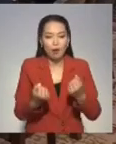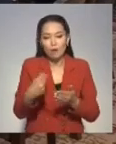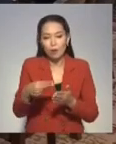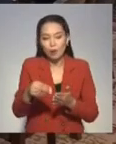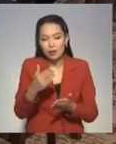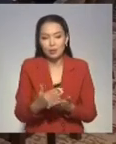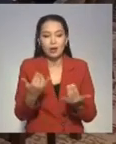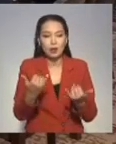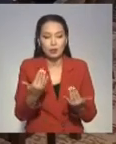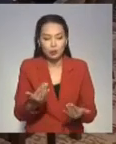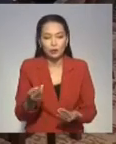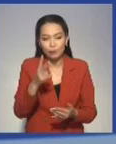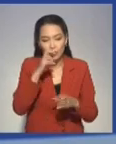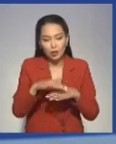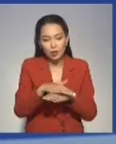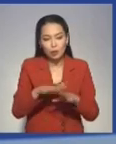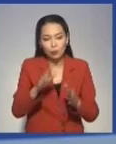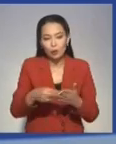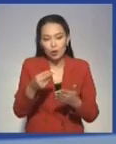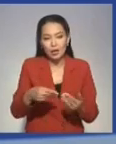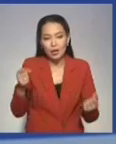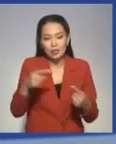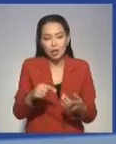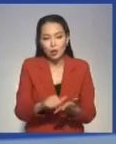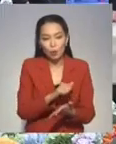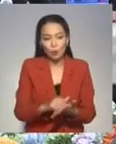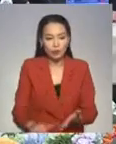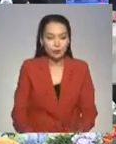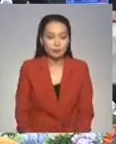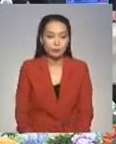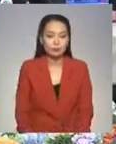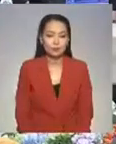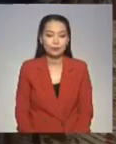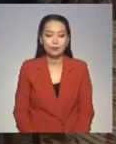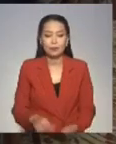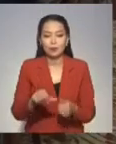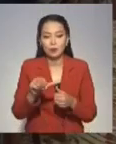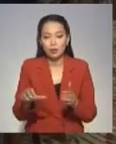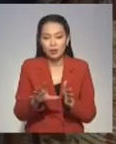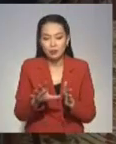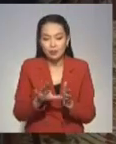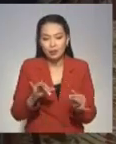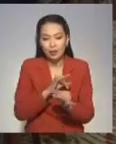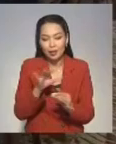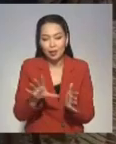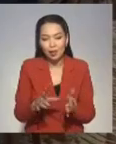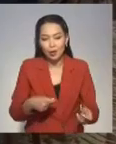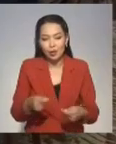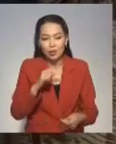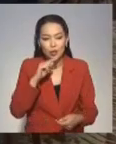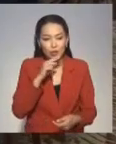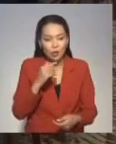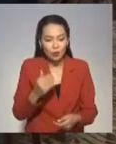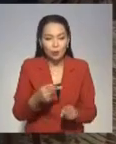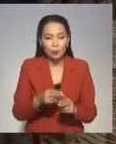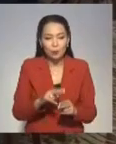Сегодня компаниями двух стран будут подписаны соответствующие документы. Помимо энергетики, обсуждали и электронную торговлю. В 21 веке